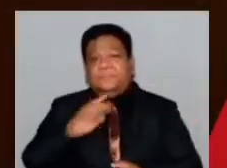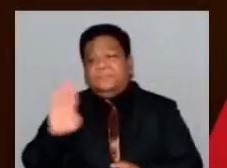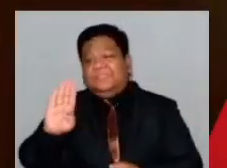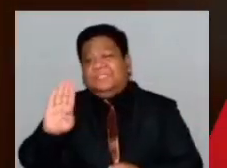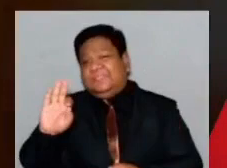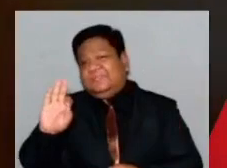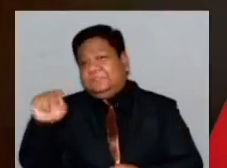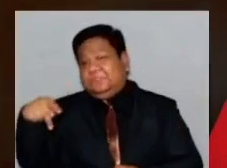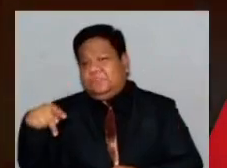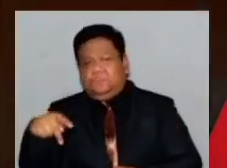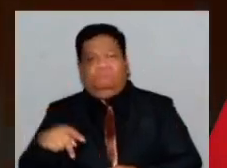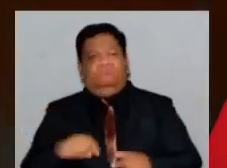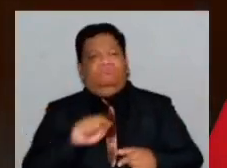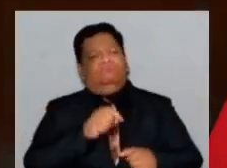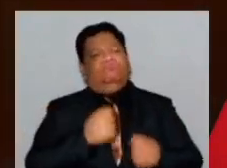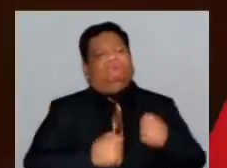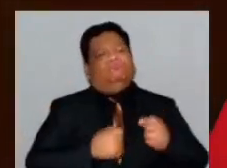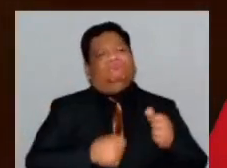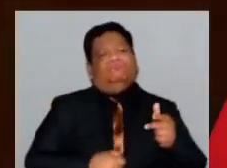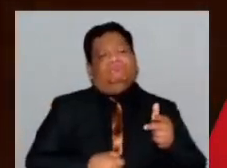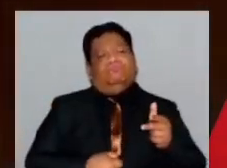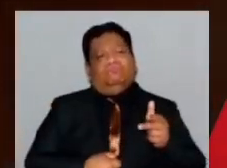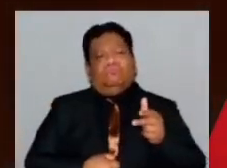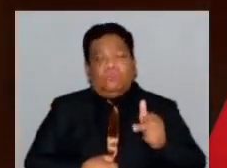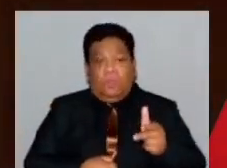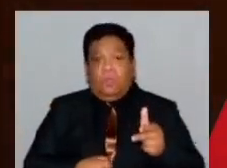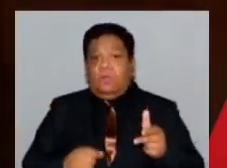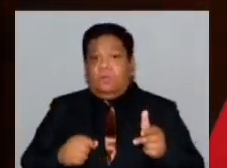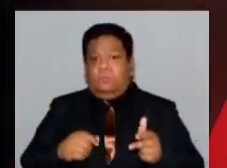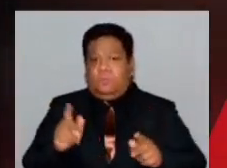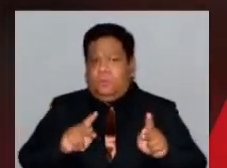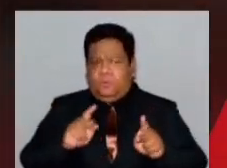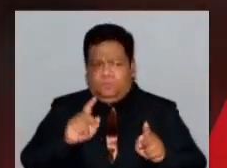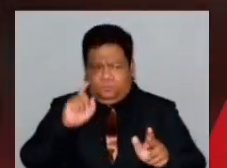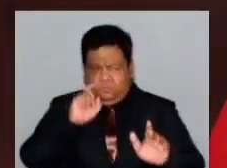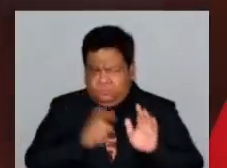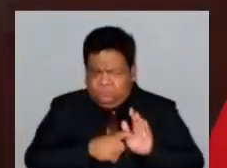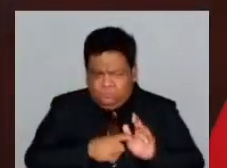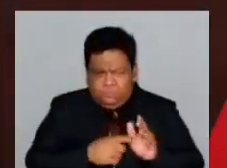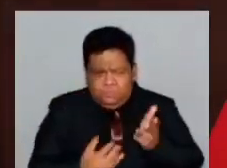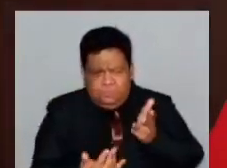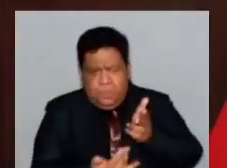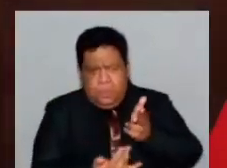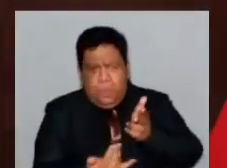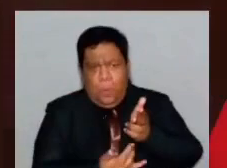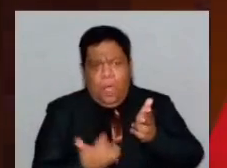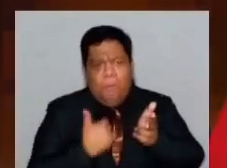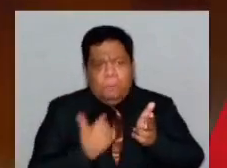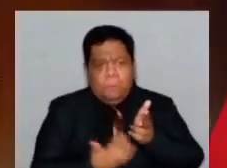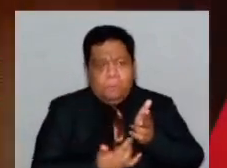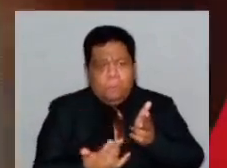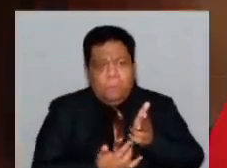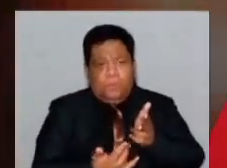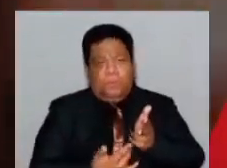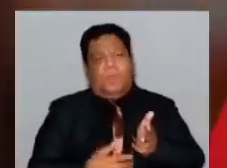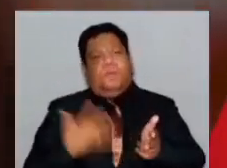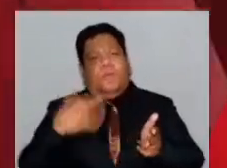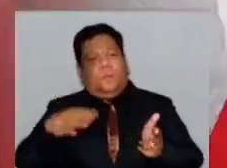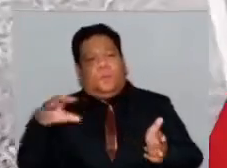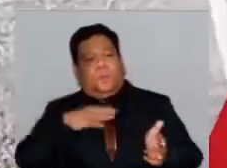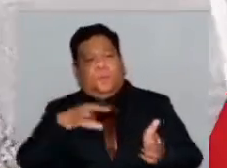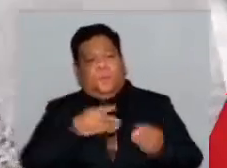ng jeep nang mapansin ng mga pasahero na nasusunog ang ilalim nito. Napula naman agad ang apoy. Ligtas ang 20